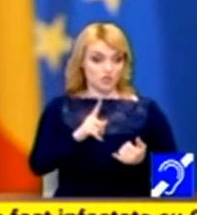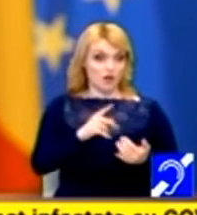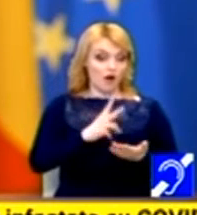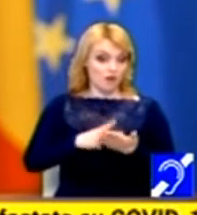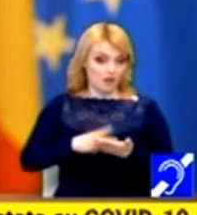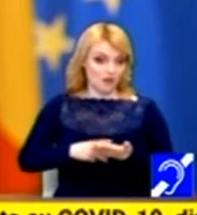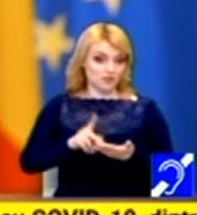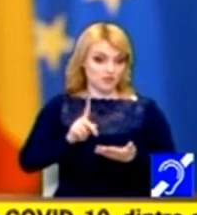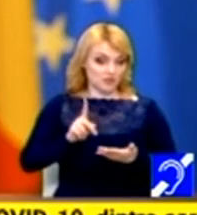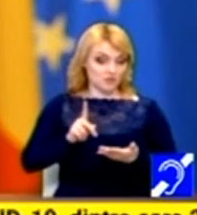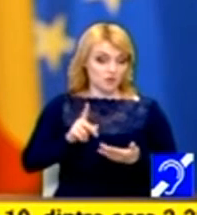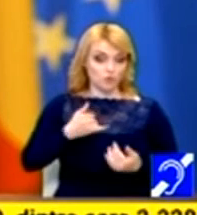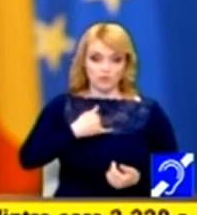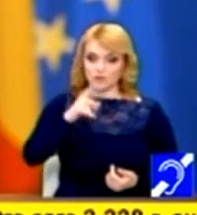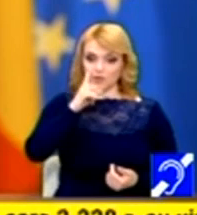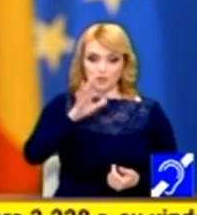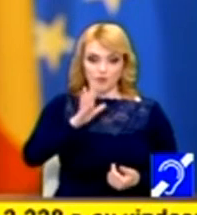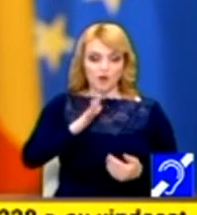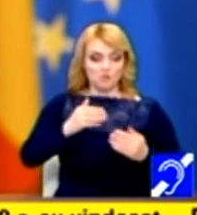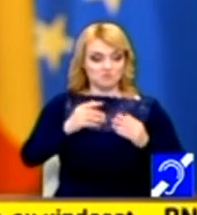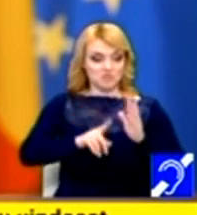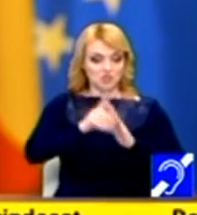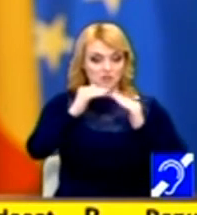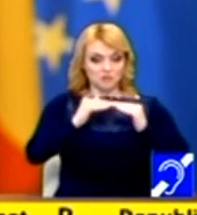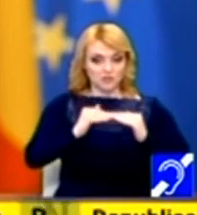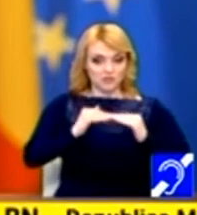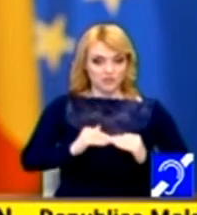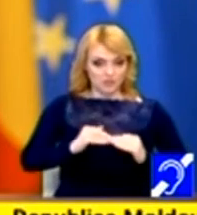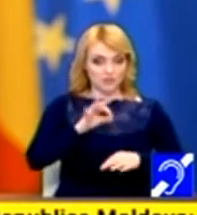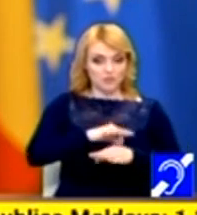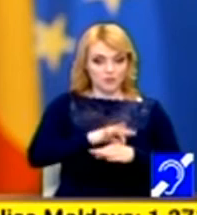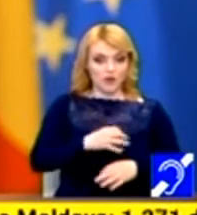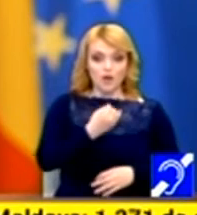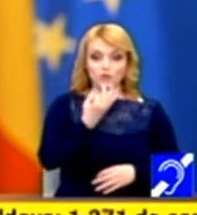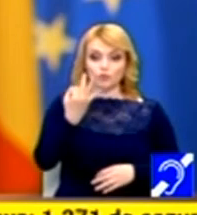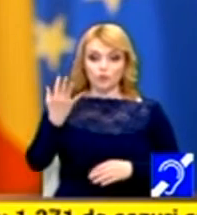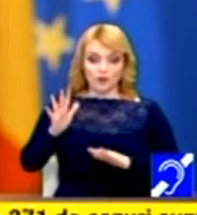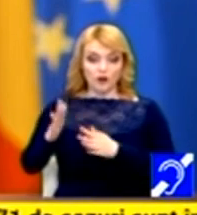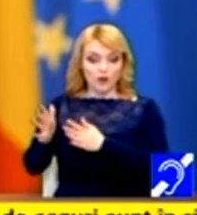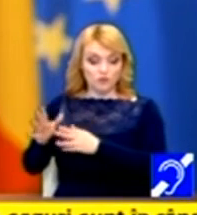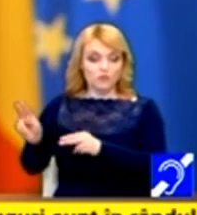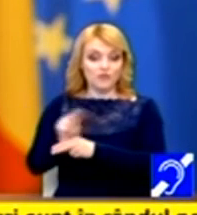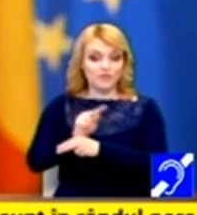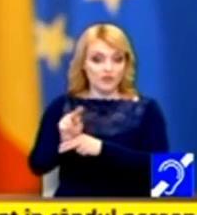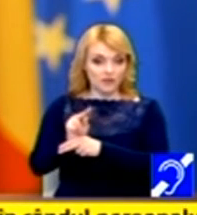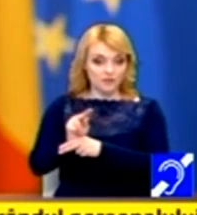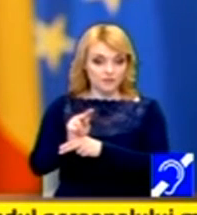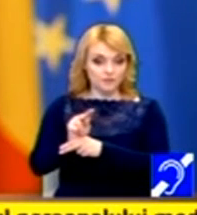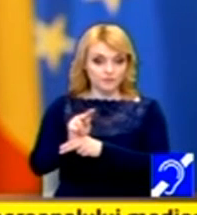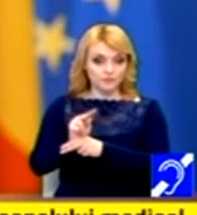trend epidemiologic în ușoară scădere. Numărul de cazuri vindecate,